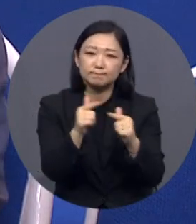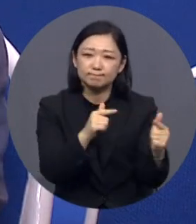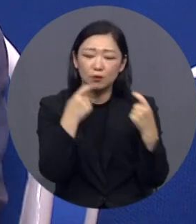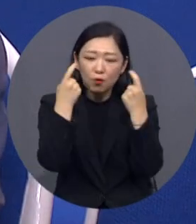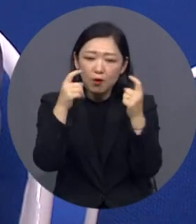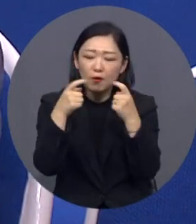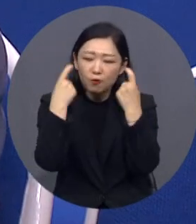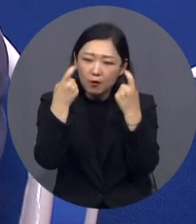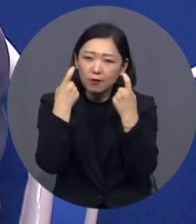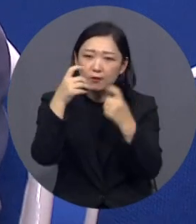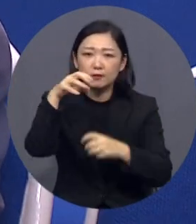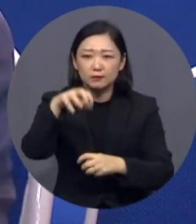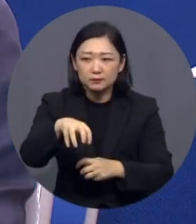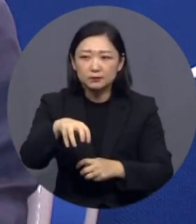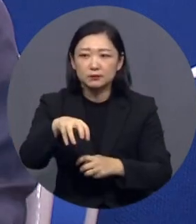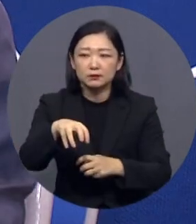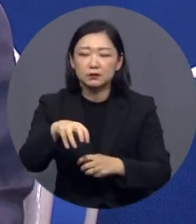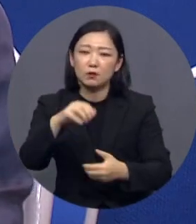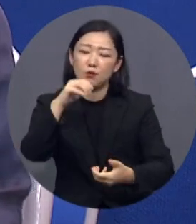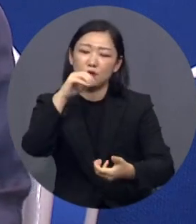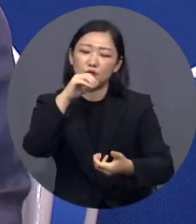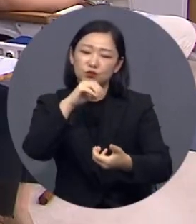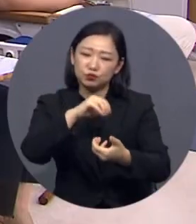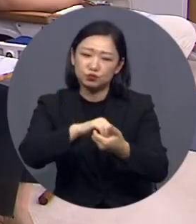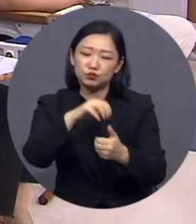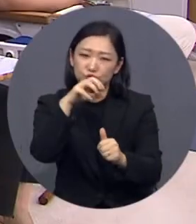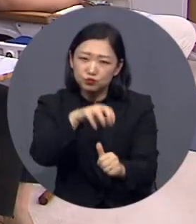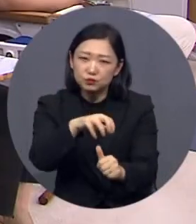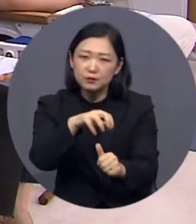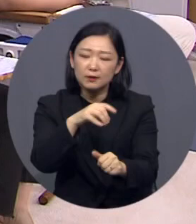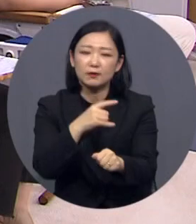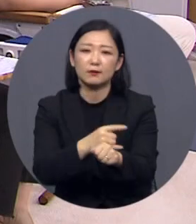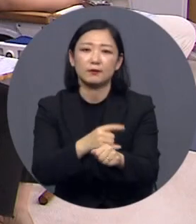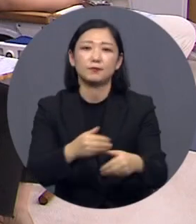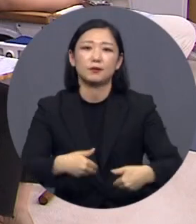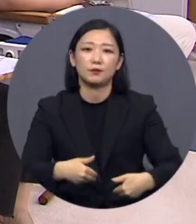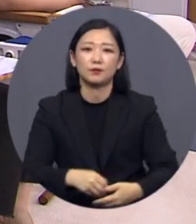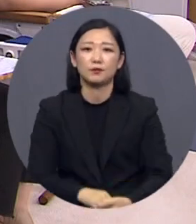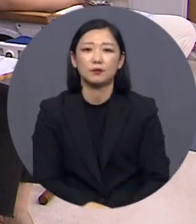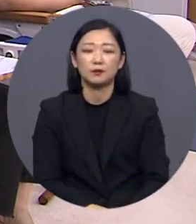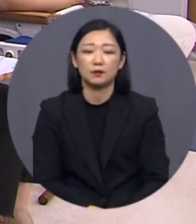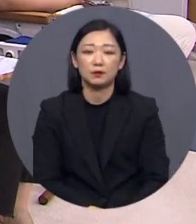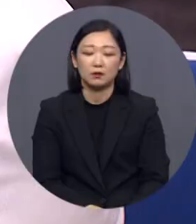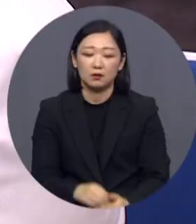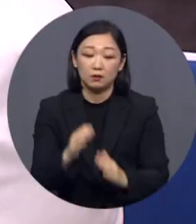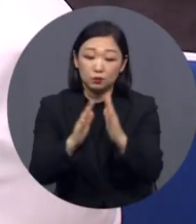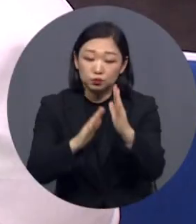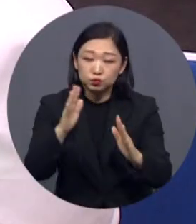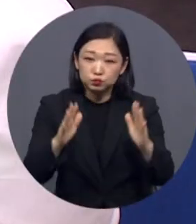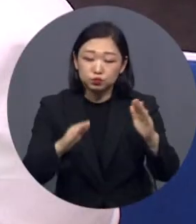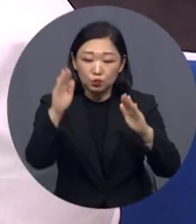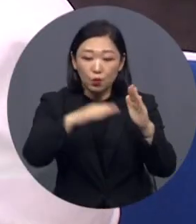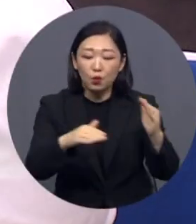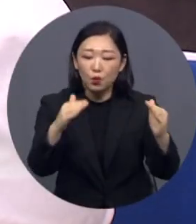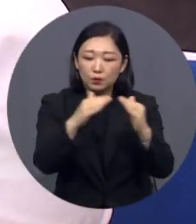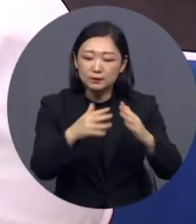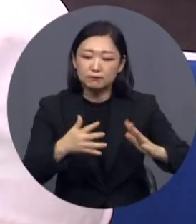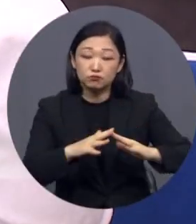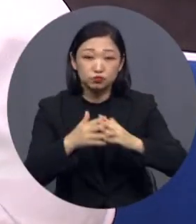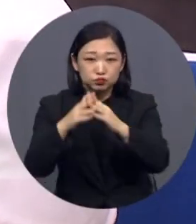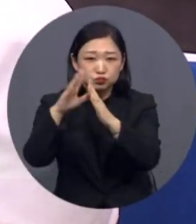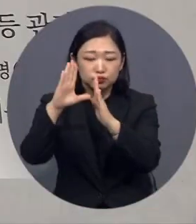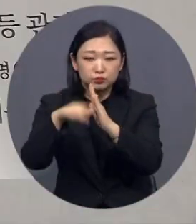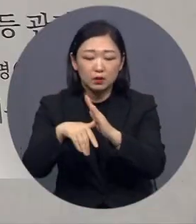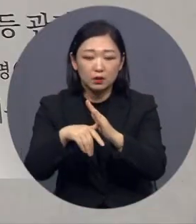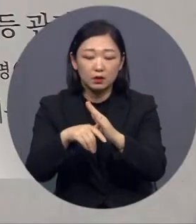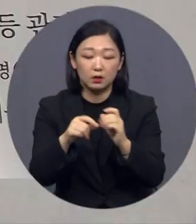관광식을 한다든가 이런 걸 규제를 하는. 개정안은 또 자연 녹지에 공동 주택을 지을 경우 개인